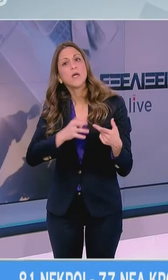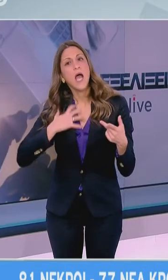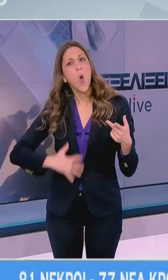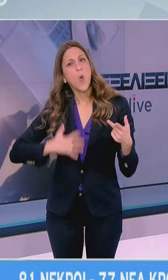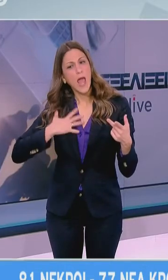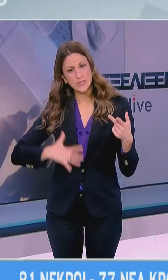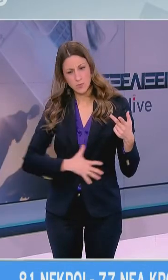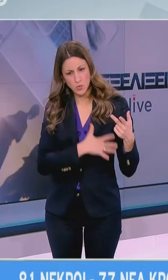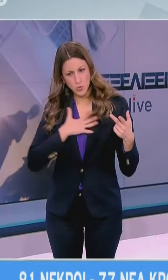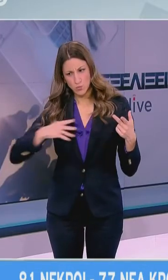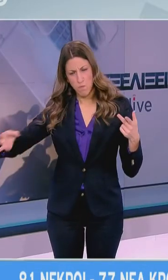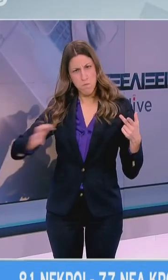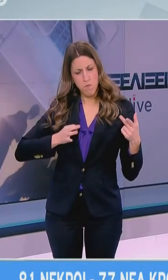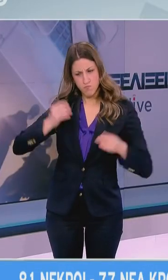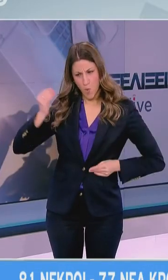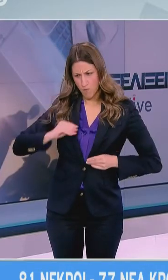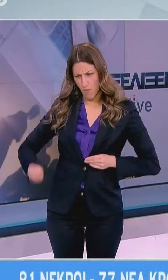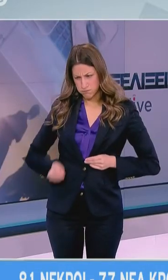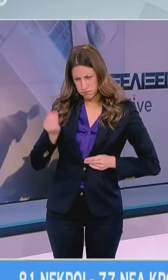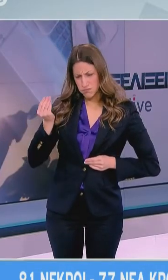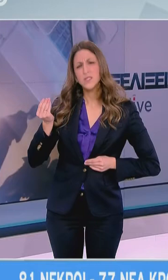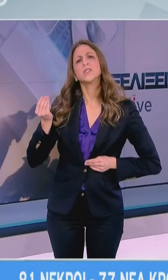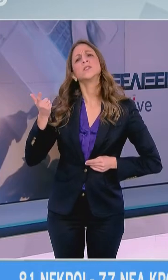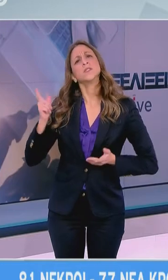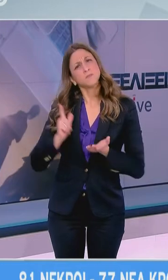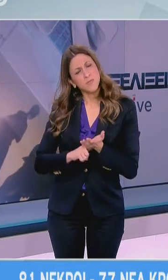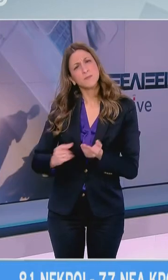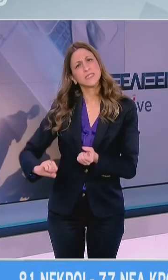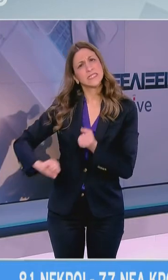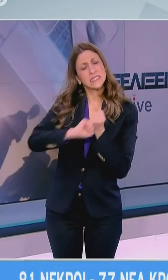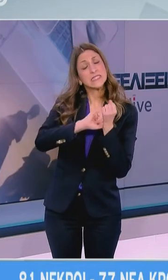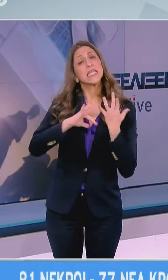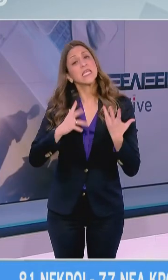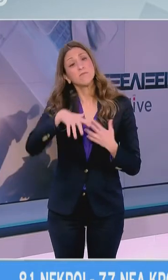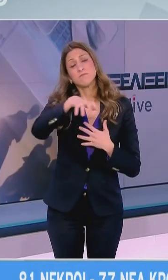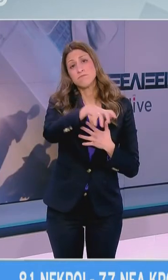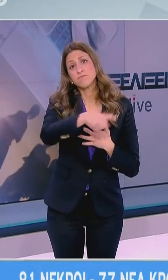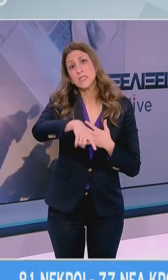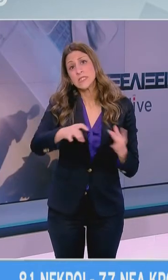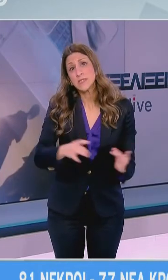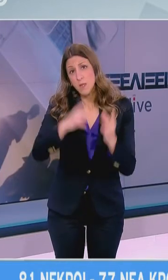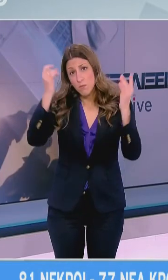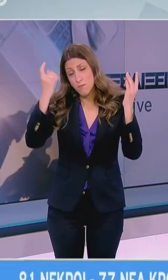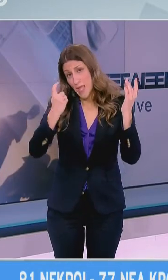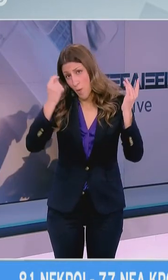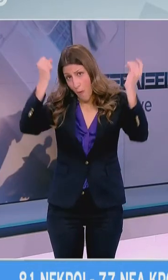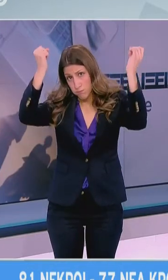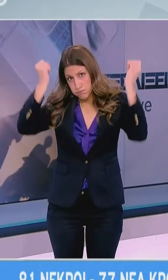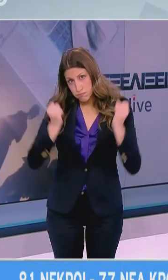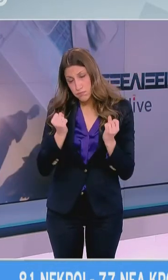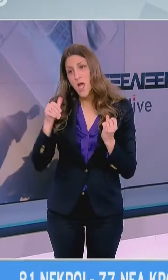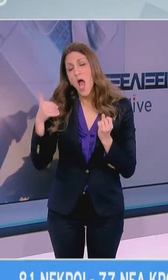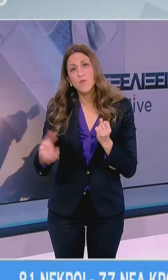θα αντιμετωπίσουν προβλήματα, κυρίως από τις οικονομικές και κοινωνικές συνέπειες που θα εμφανιστούν μόλις τελειώσει αυτή η υγειονομική